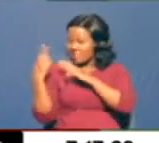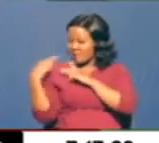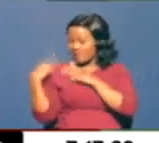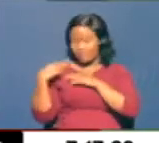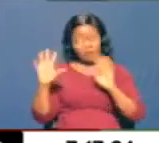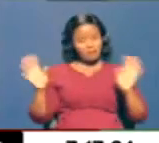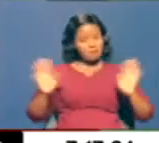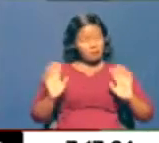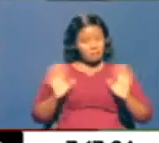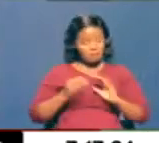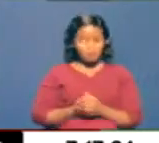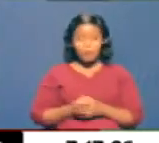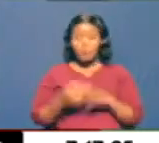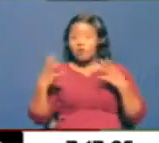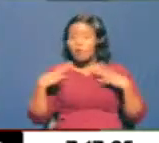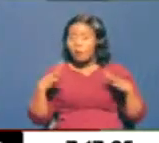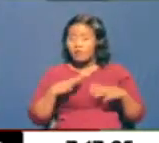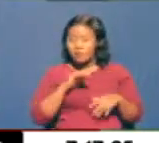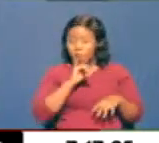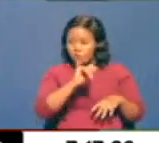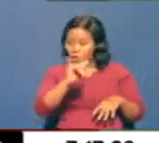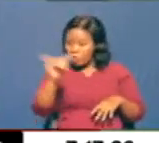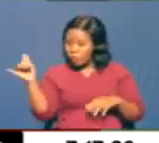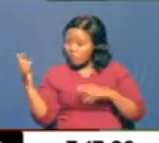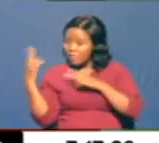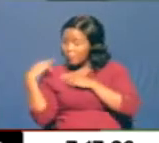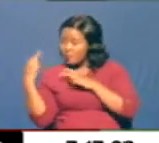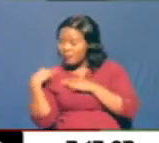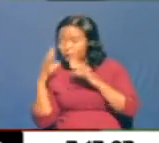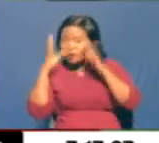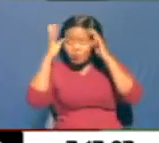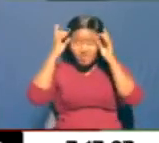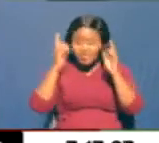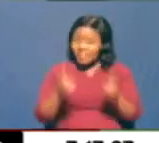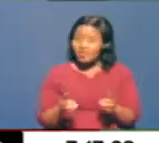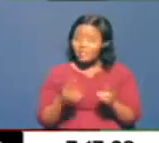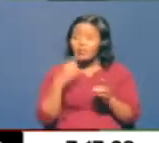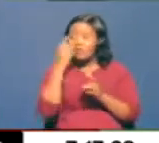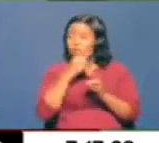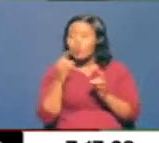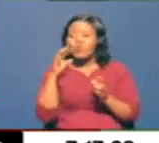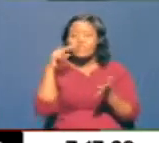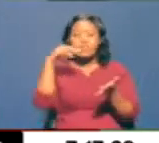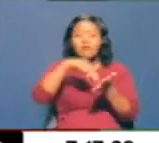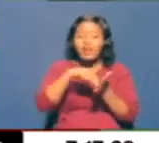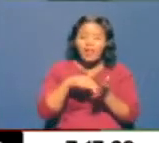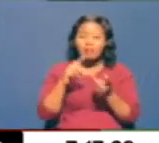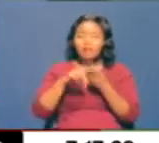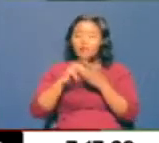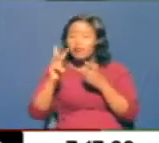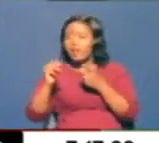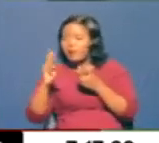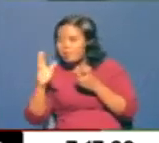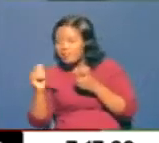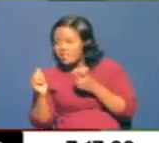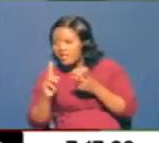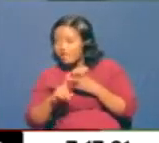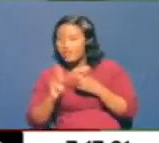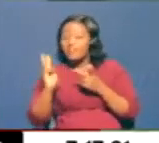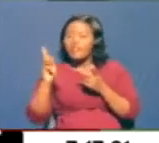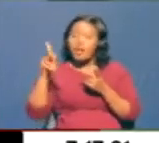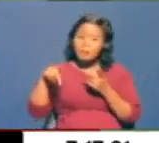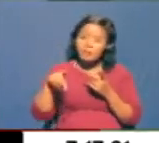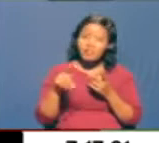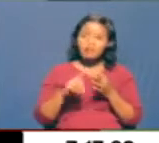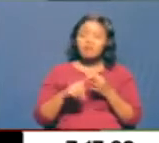kuamua nani atakuwa cheo gani, nani atawania MCA, MP,